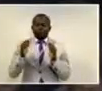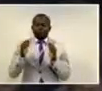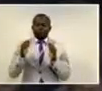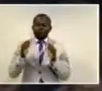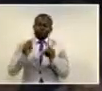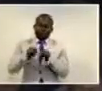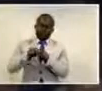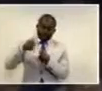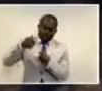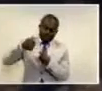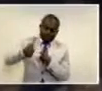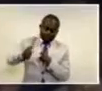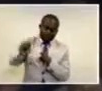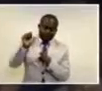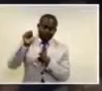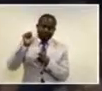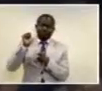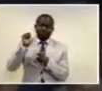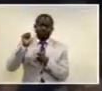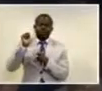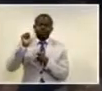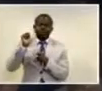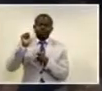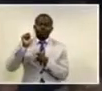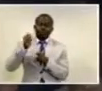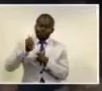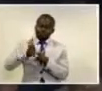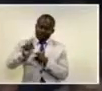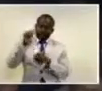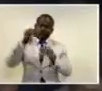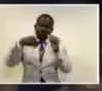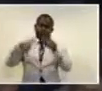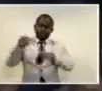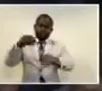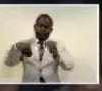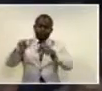na mu bwanyu mu isoko